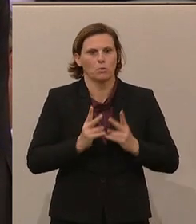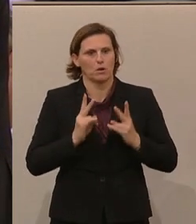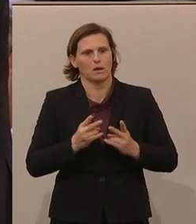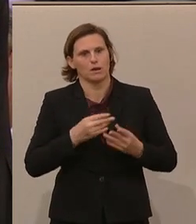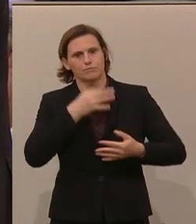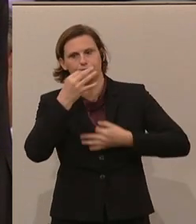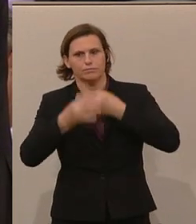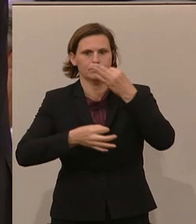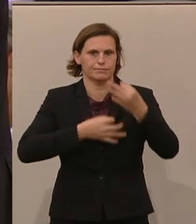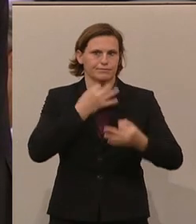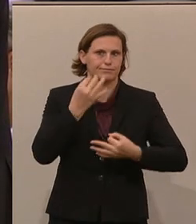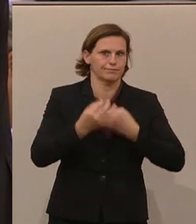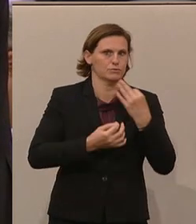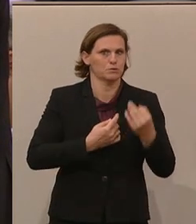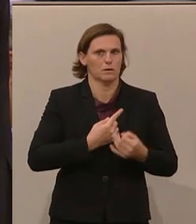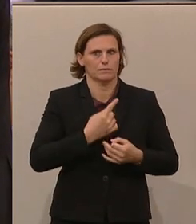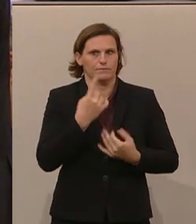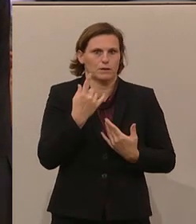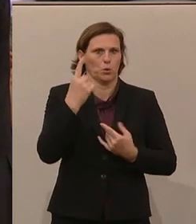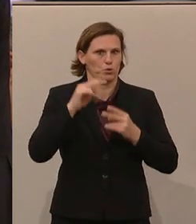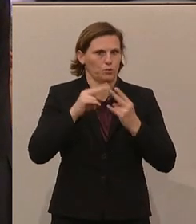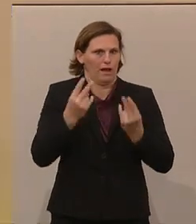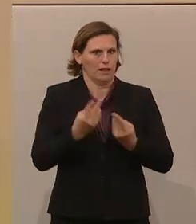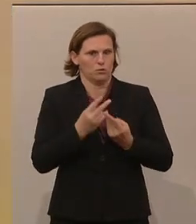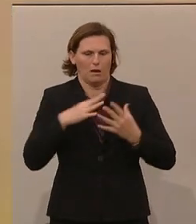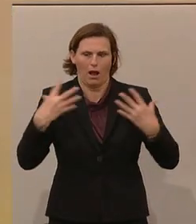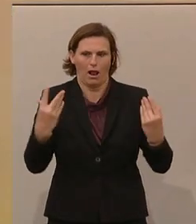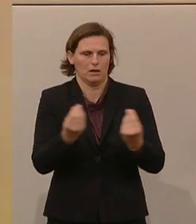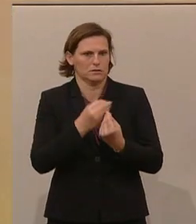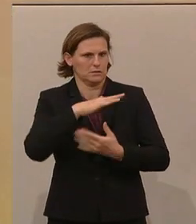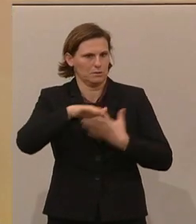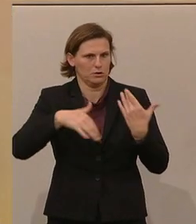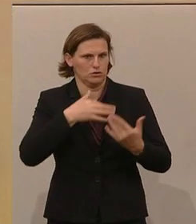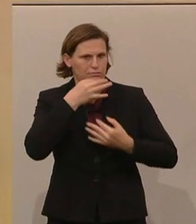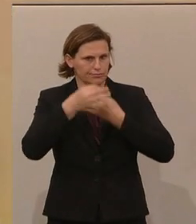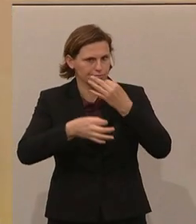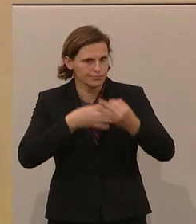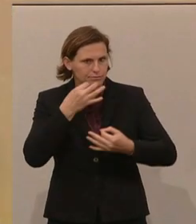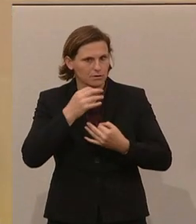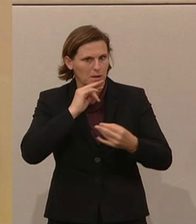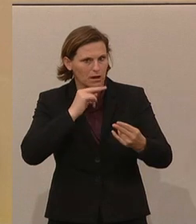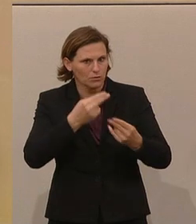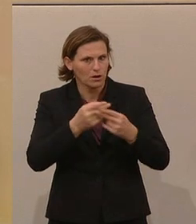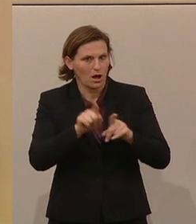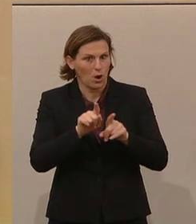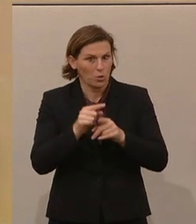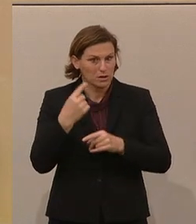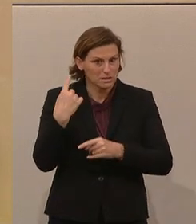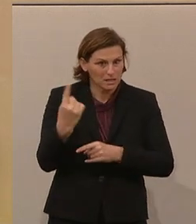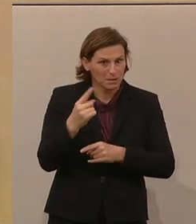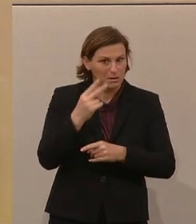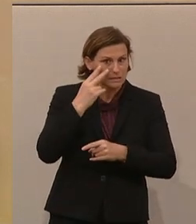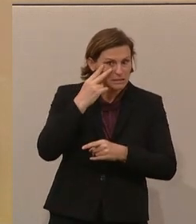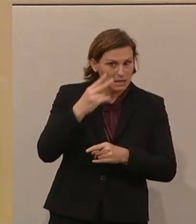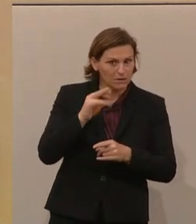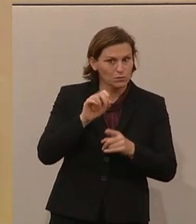verbreitern, ohne dass das kritisch hinterfragt wurde. Was würden Sie tun, wenn Sie im ORF eine Belangsendung für den